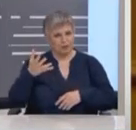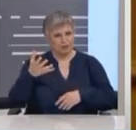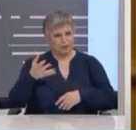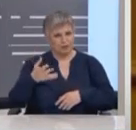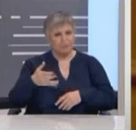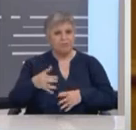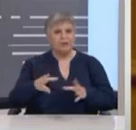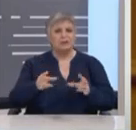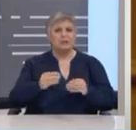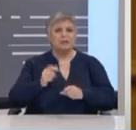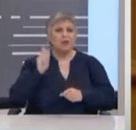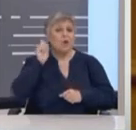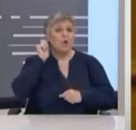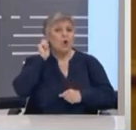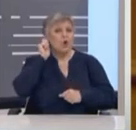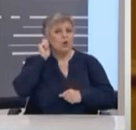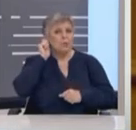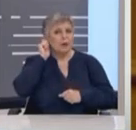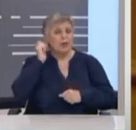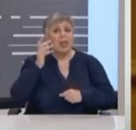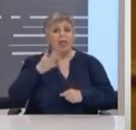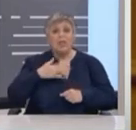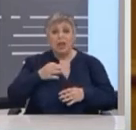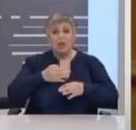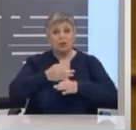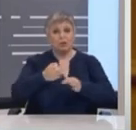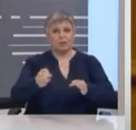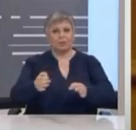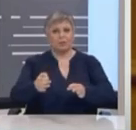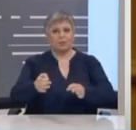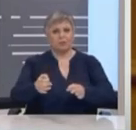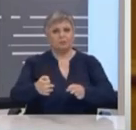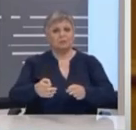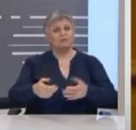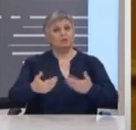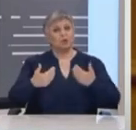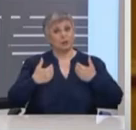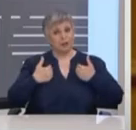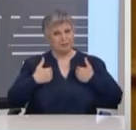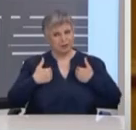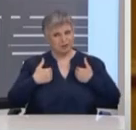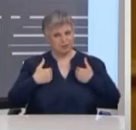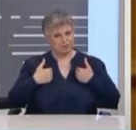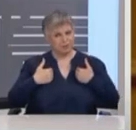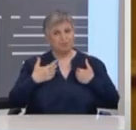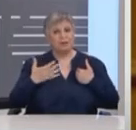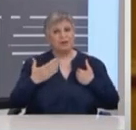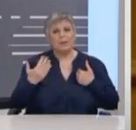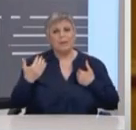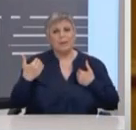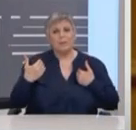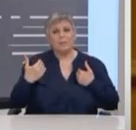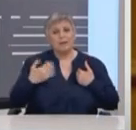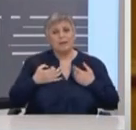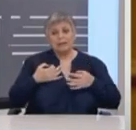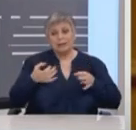ήθελα να διαβεβαιώσω το σώμα ότι με την ίδια υπευθυνότητα που διαχειριστήκαμε ένα